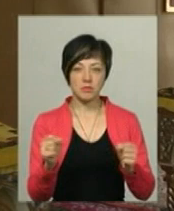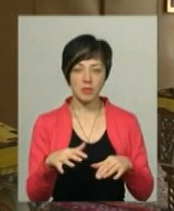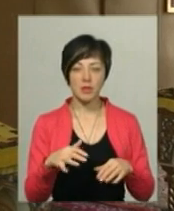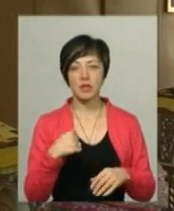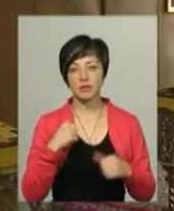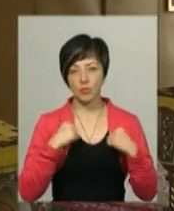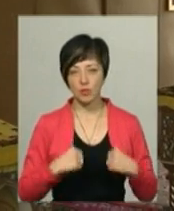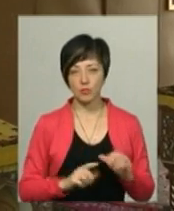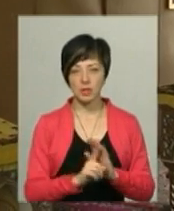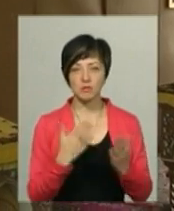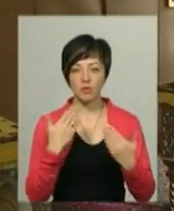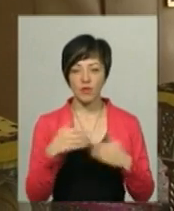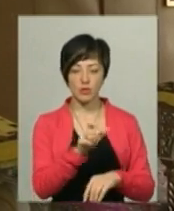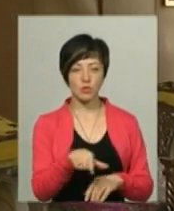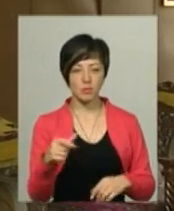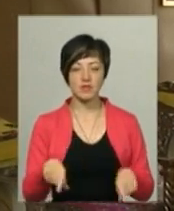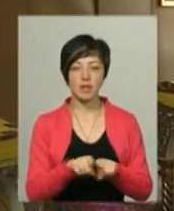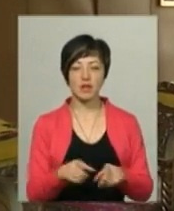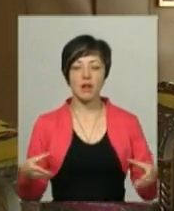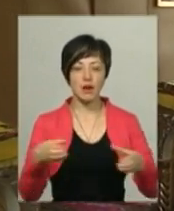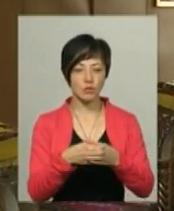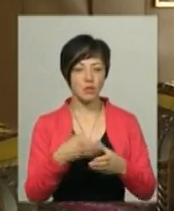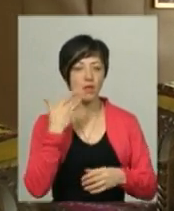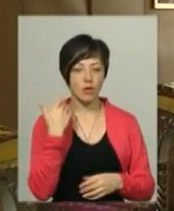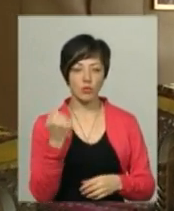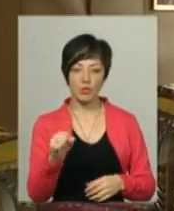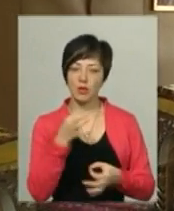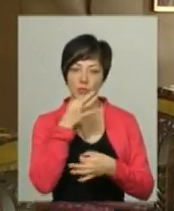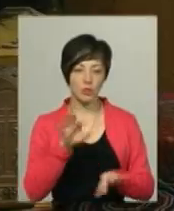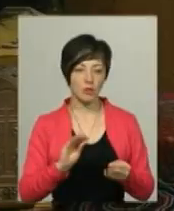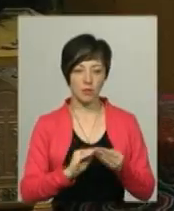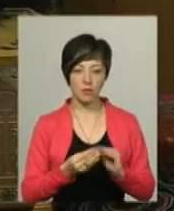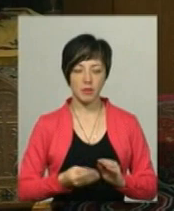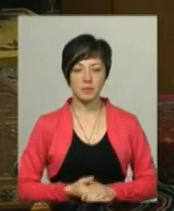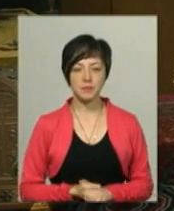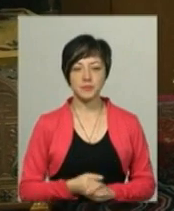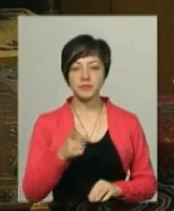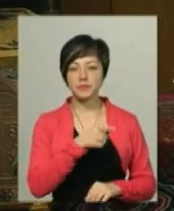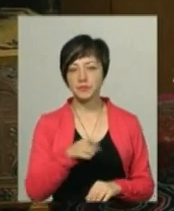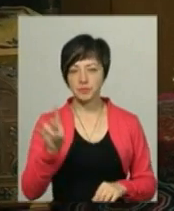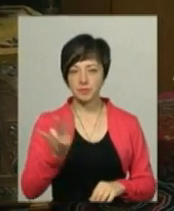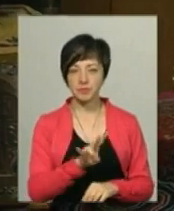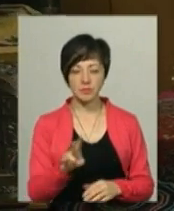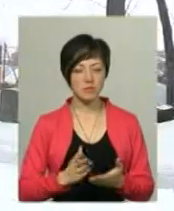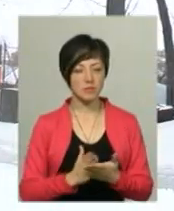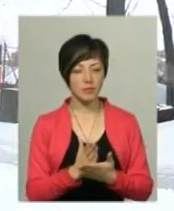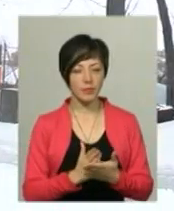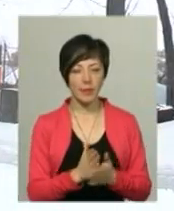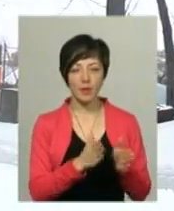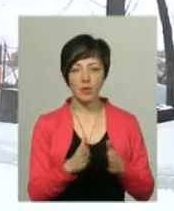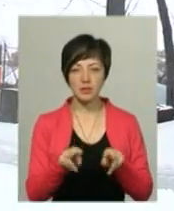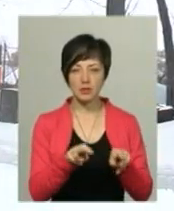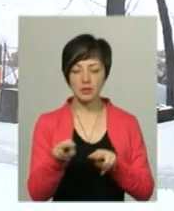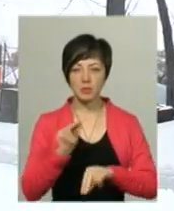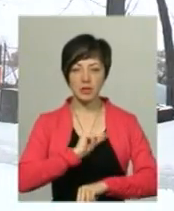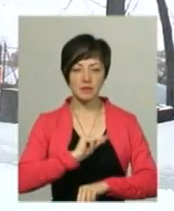коли почав спілкуватися з громадськістю. Все-таки, коли всі разом, легко подолати будь-які неприємності. Під час цієї церковної літургії за правопорядком